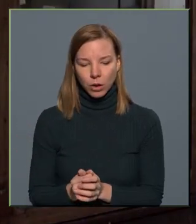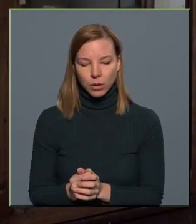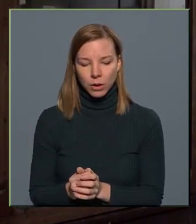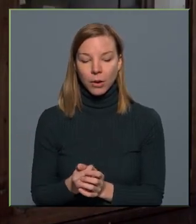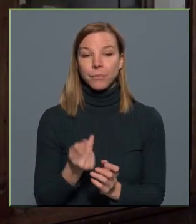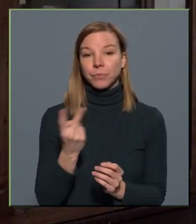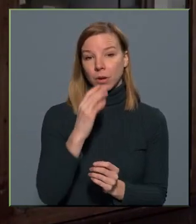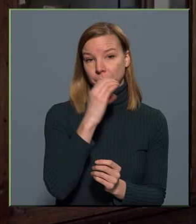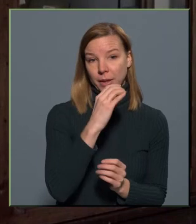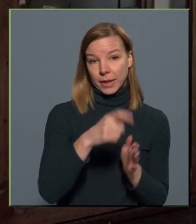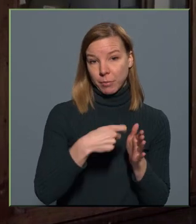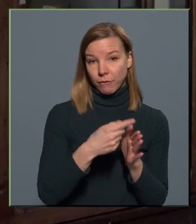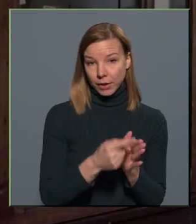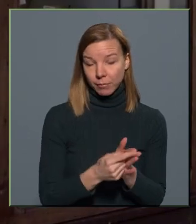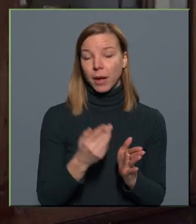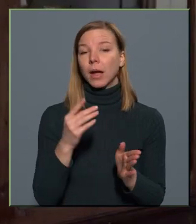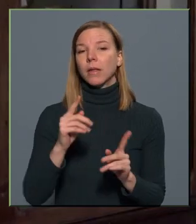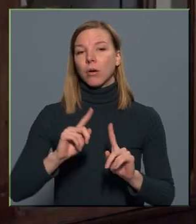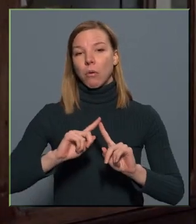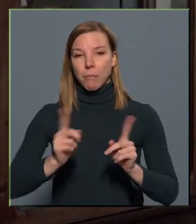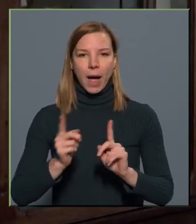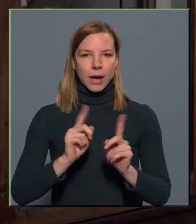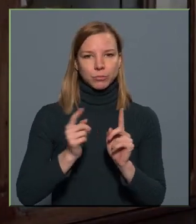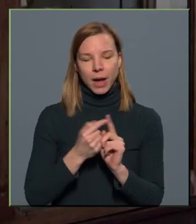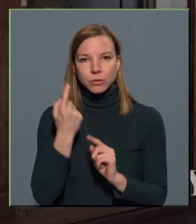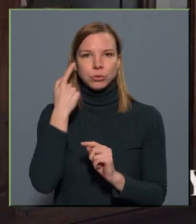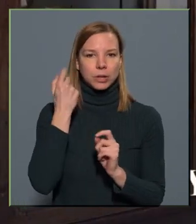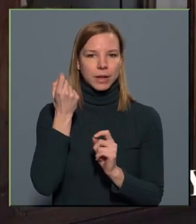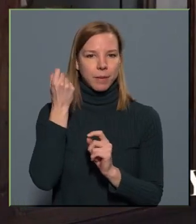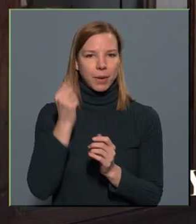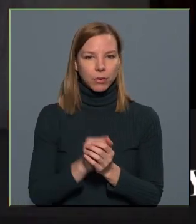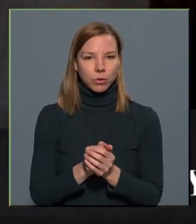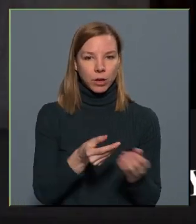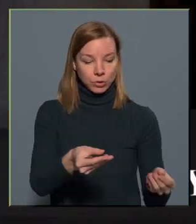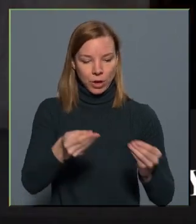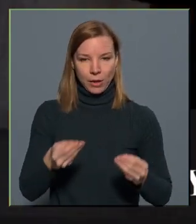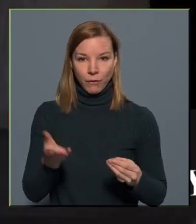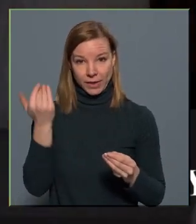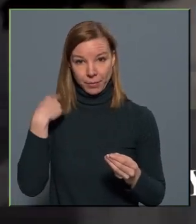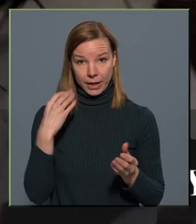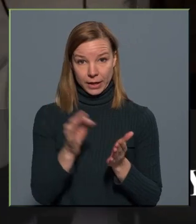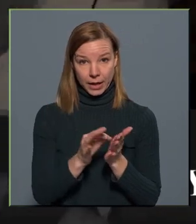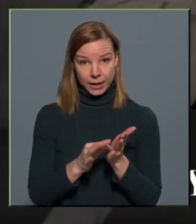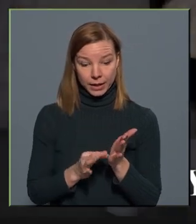a filmeket, és akkor egészen más dolgok is eszembe jutottak. Tehát elővettem a papíromat, és mondtam, hogy hát